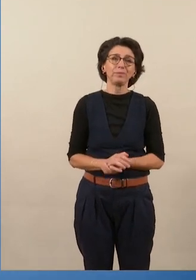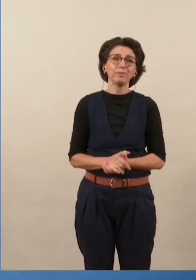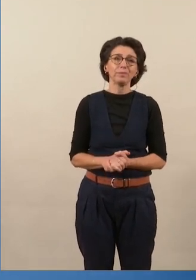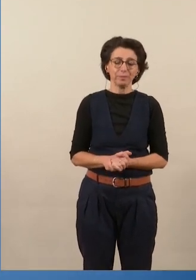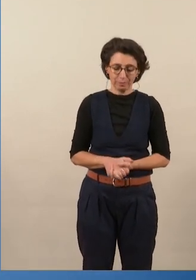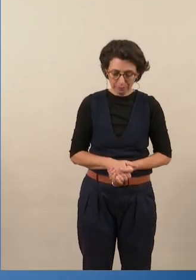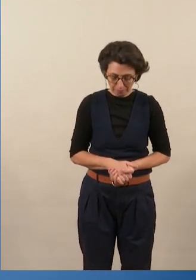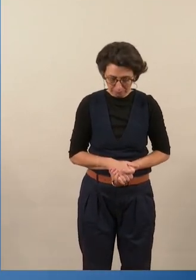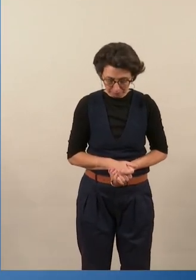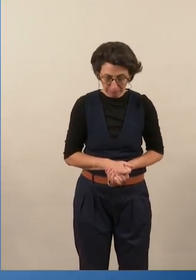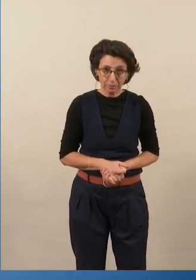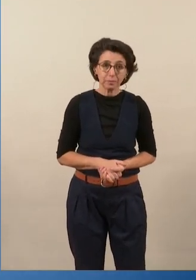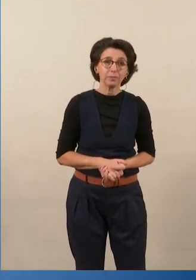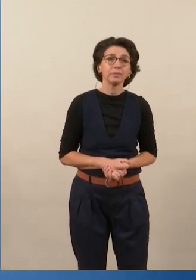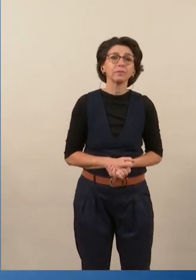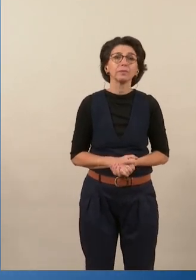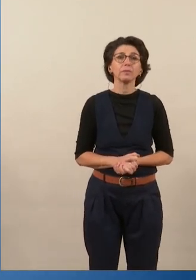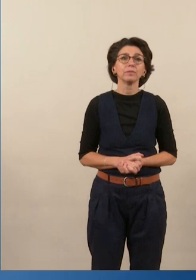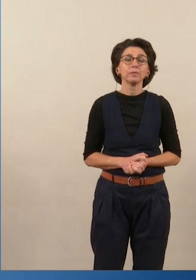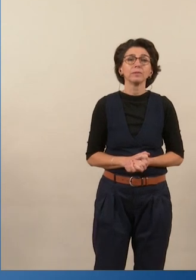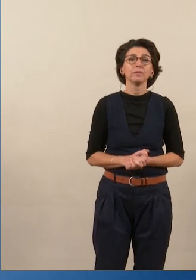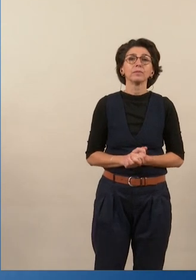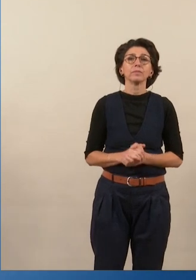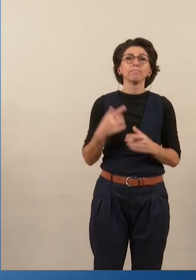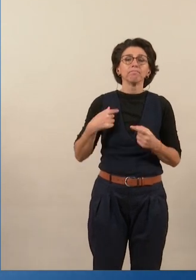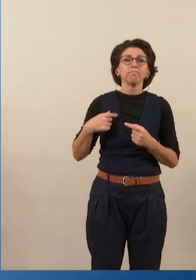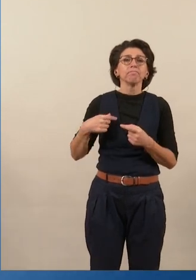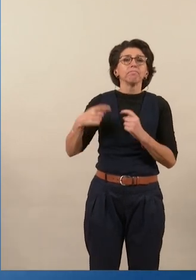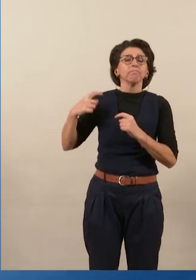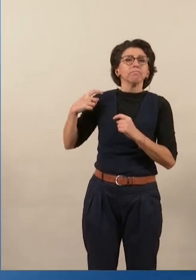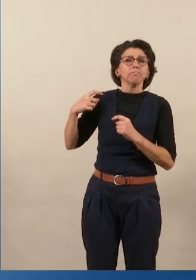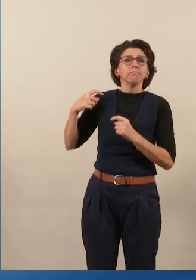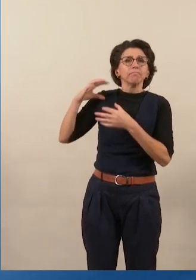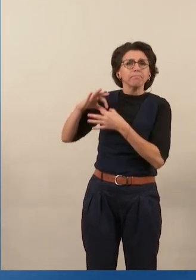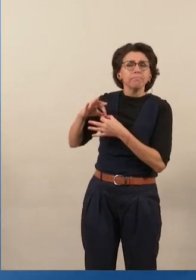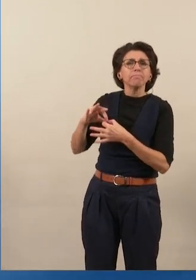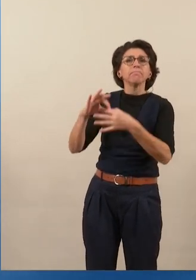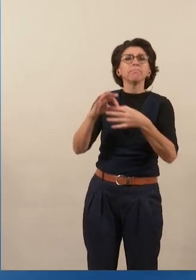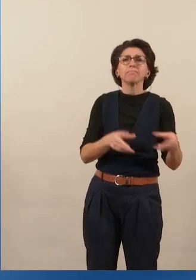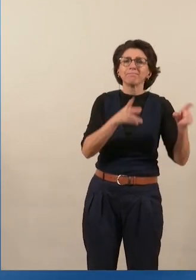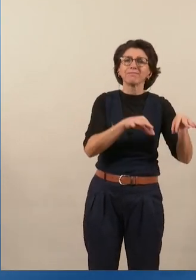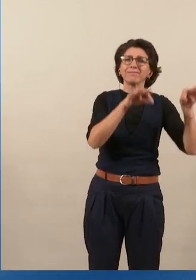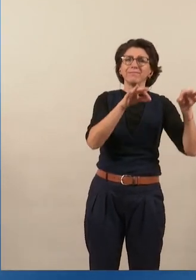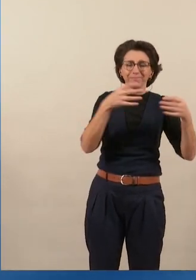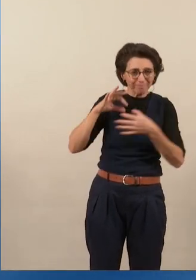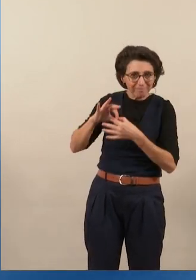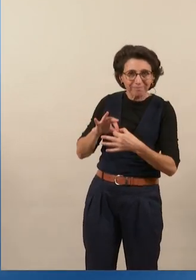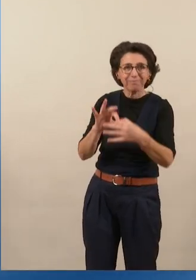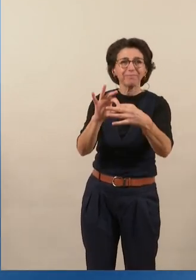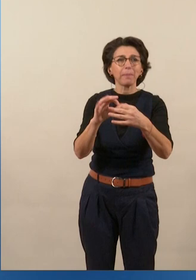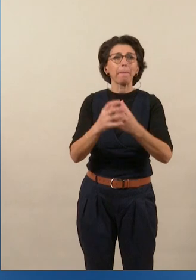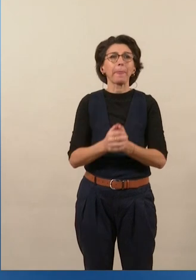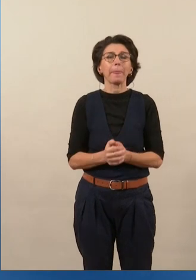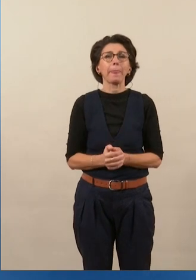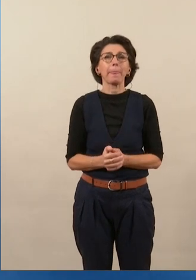remercie merci je reprends le fil de ce conseil et